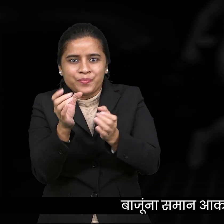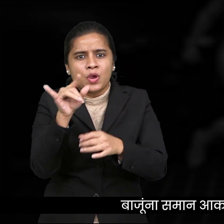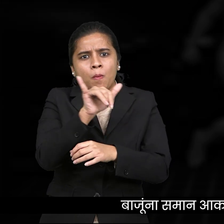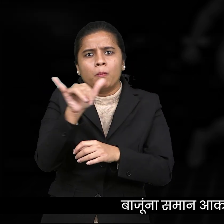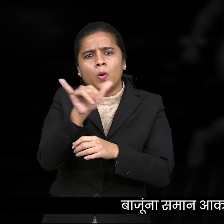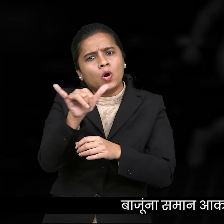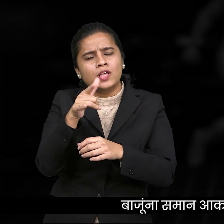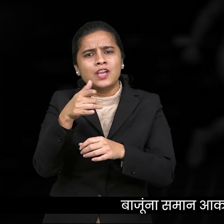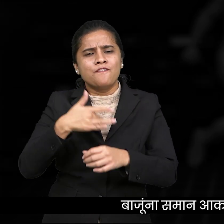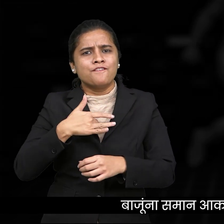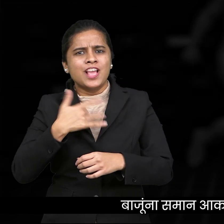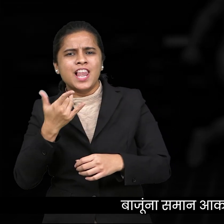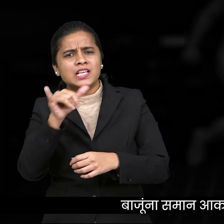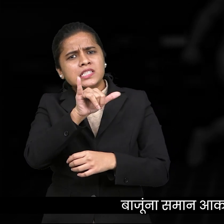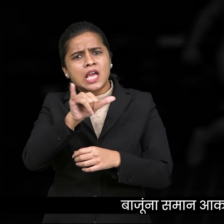पहा.